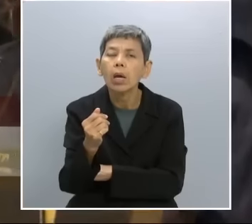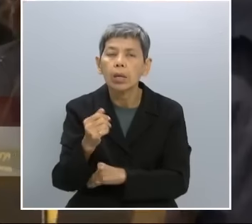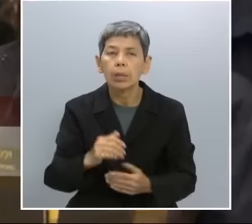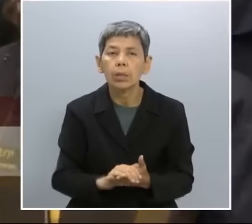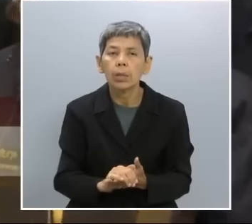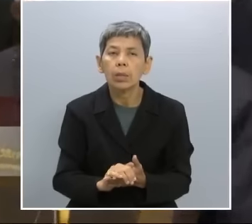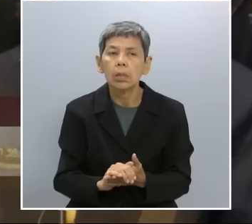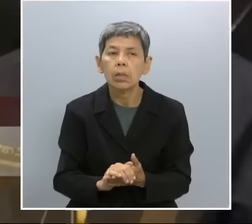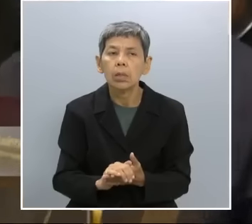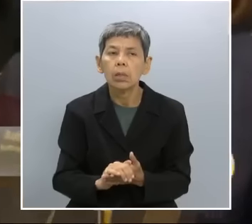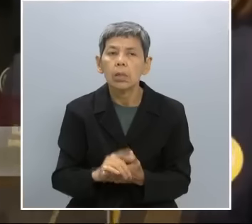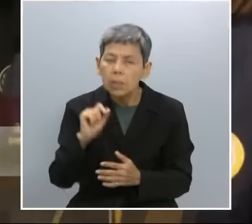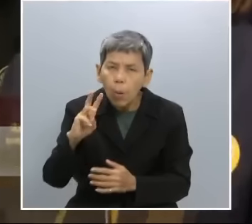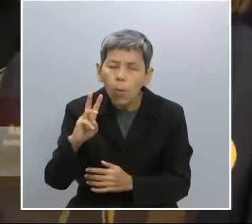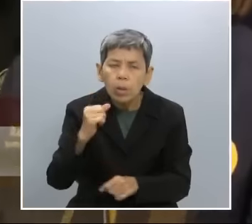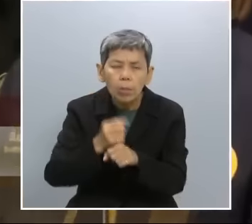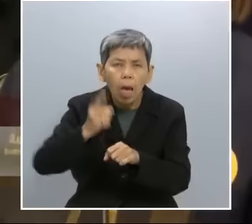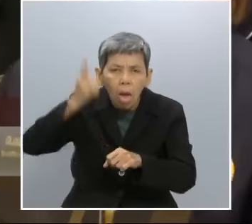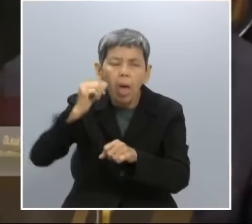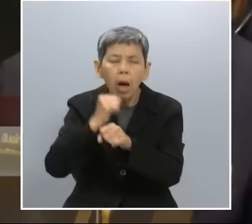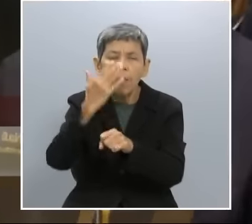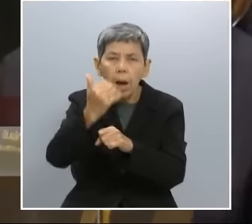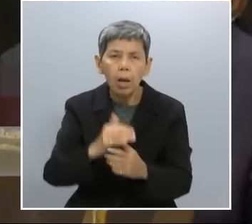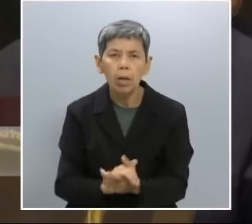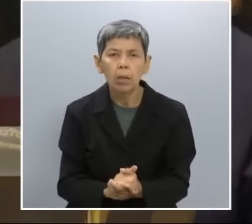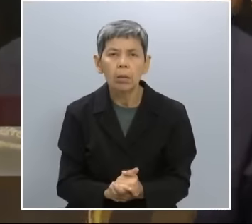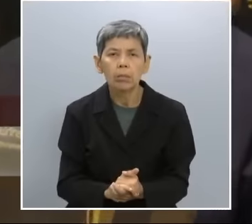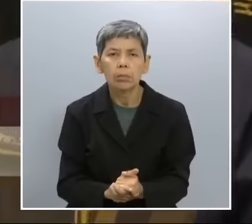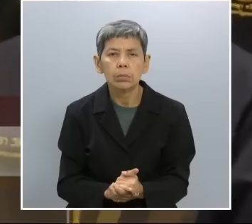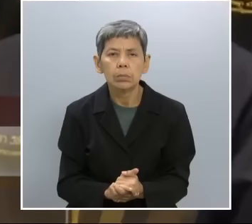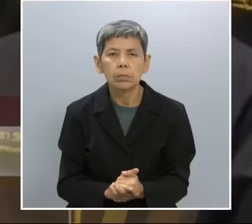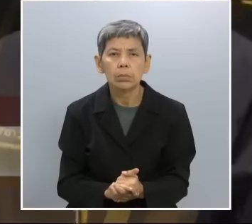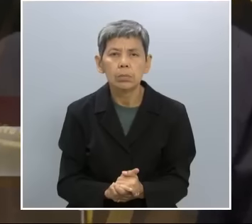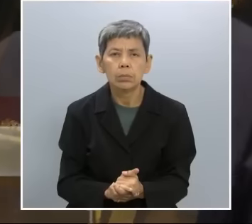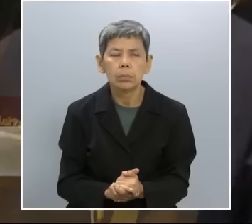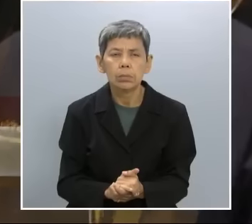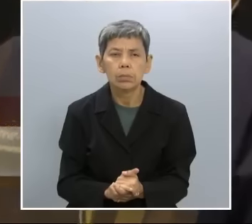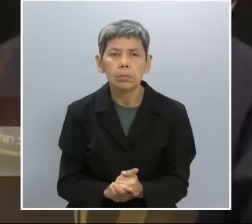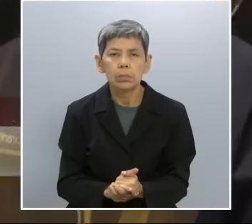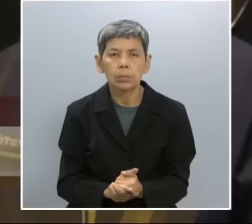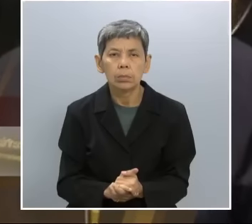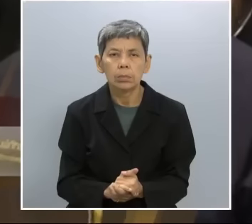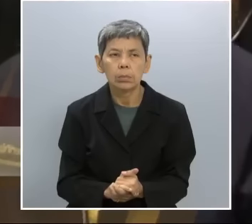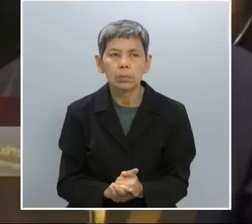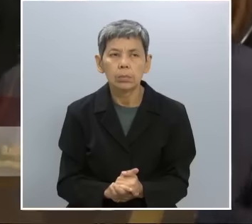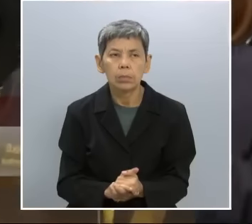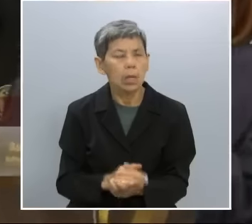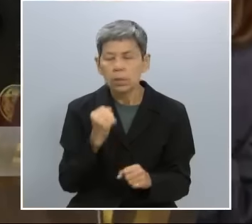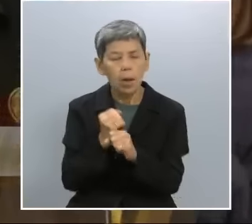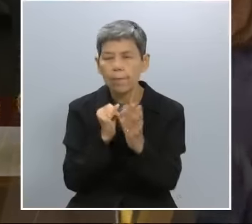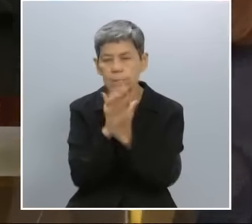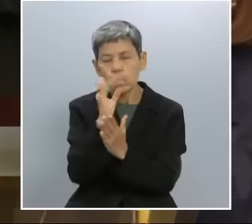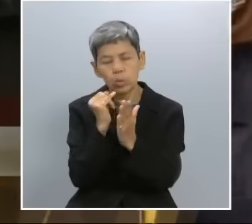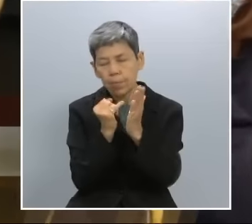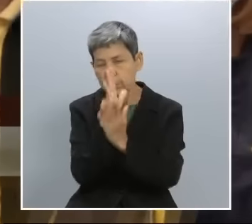ทำไมท่านไม่ลงพื้นที่เร็วกว่านี้ผมว่านี่ไม่ถูกนะอันนี้เป็นเรื่องที่